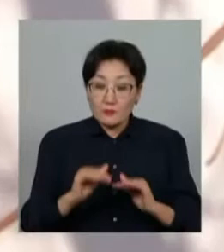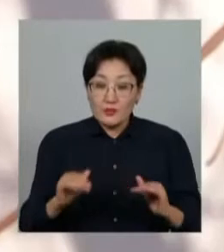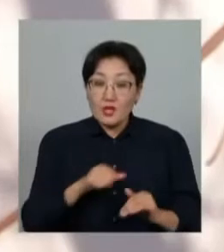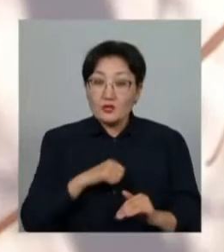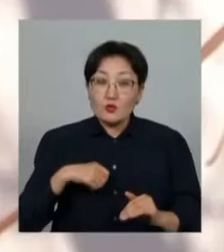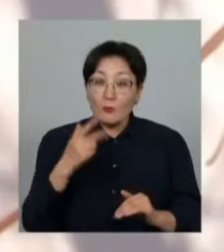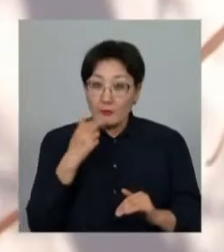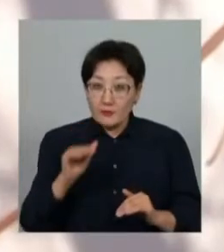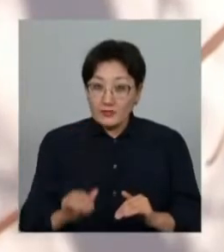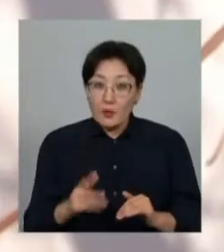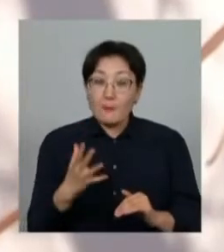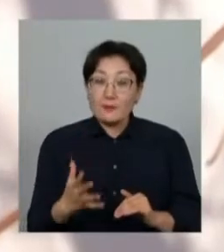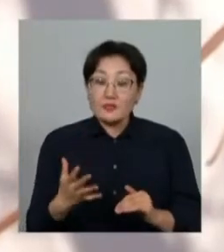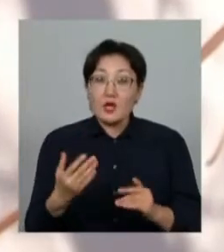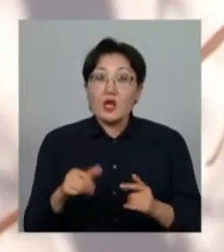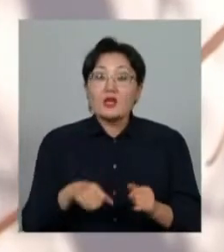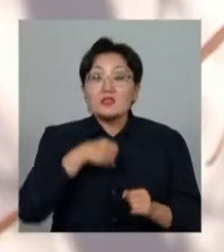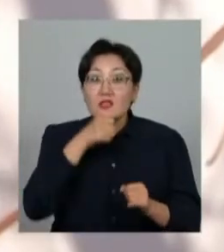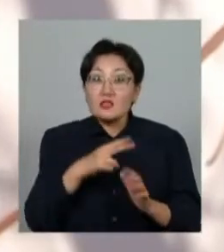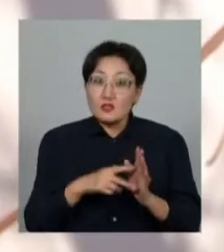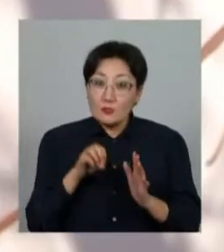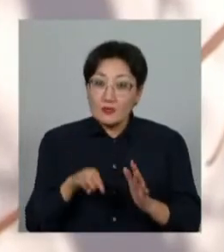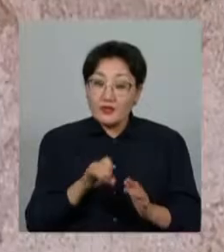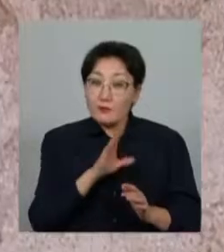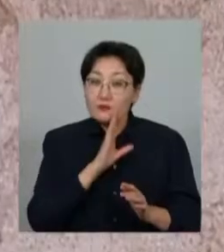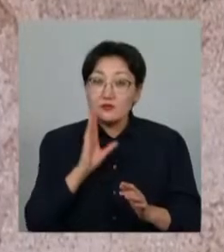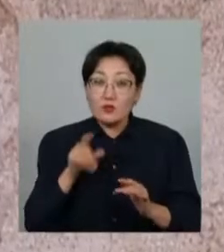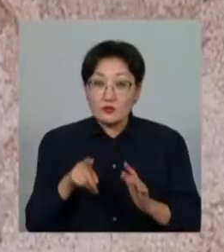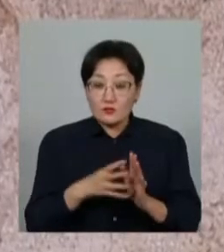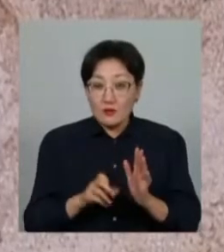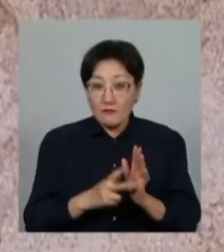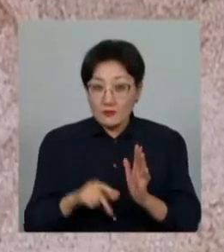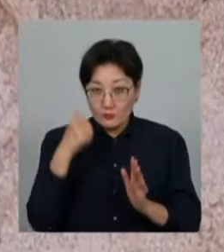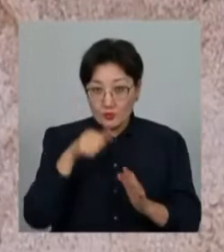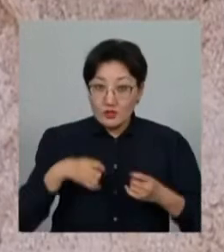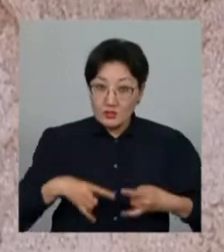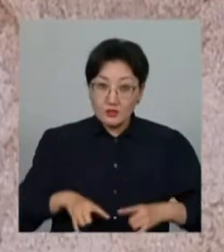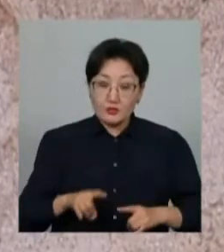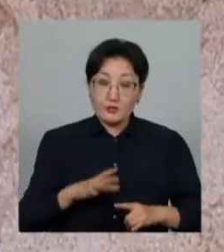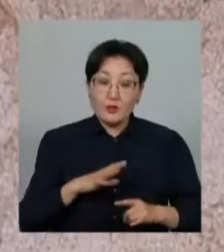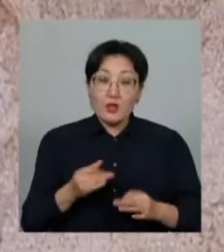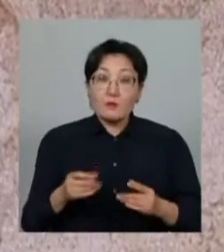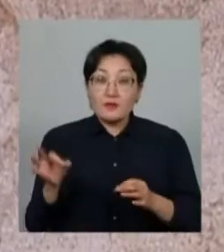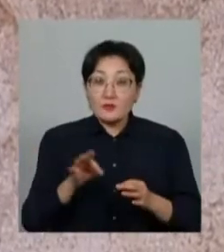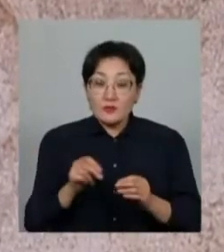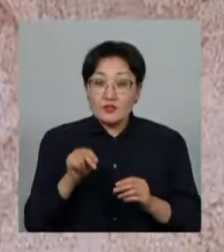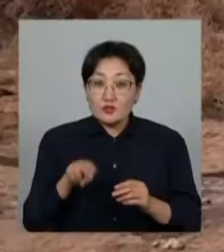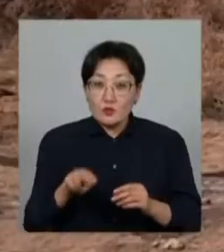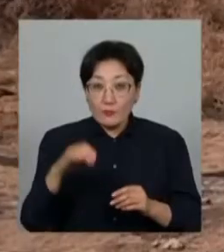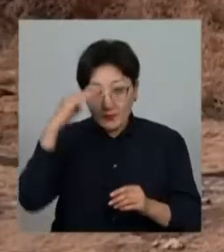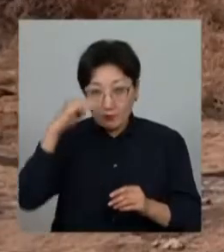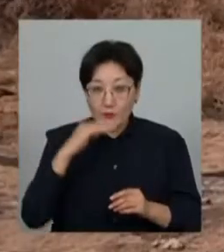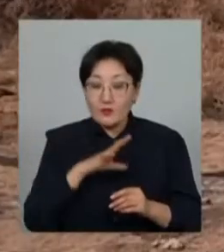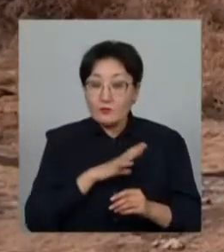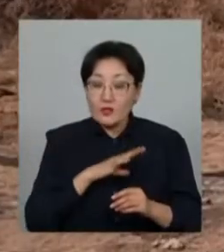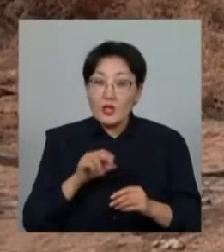самому младшему было 5, а старшему 17 лет и мать 1980 года рождения. На момент ЧП отец семейства был